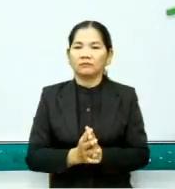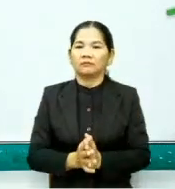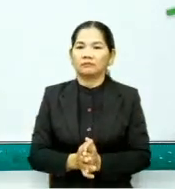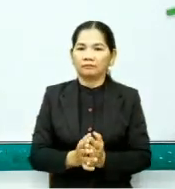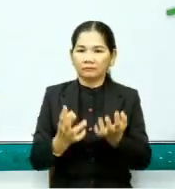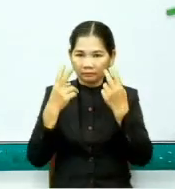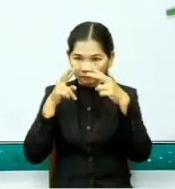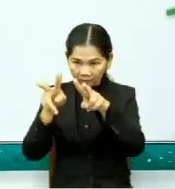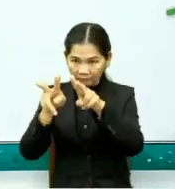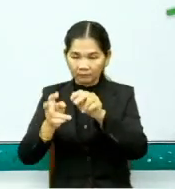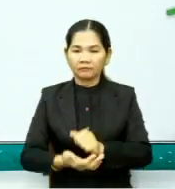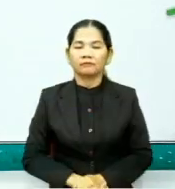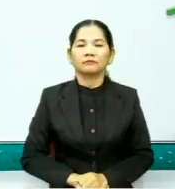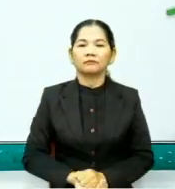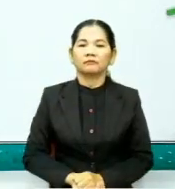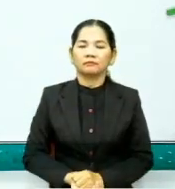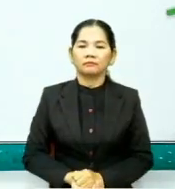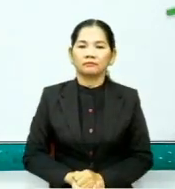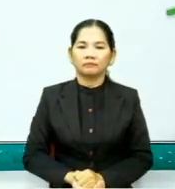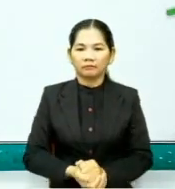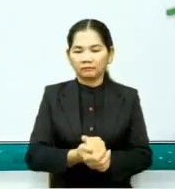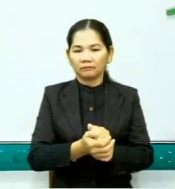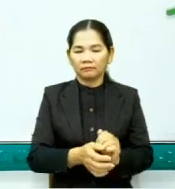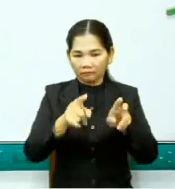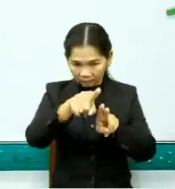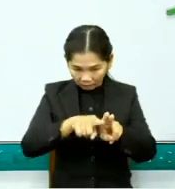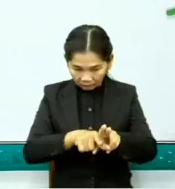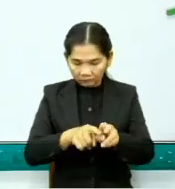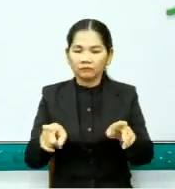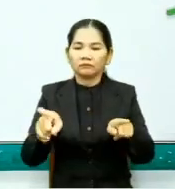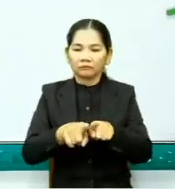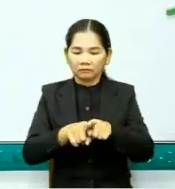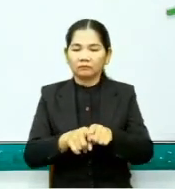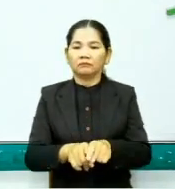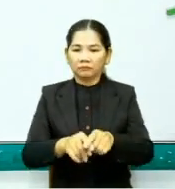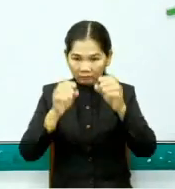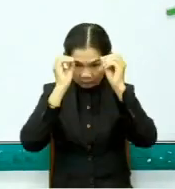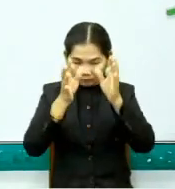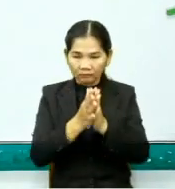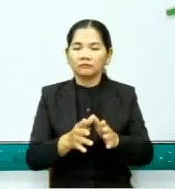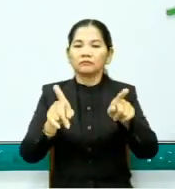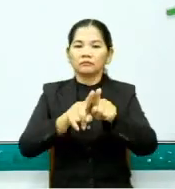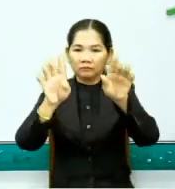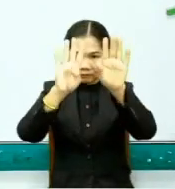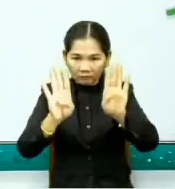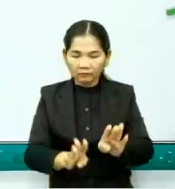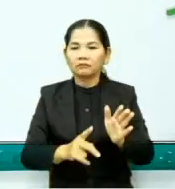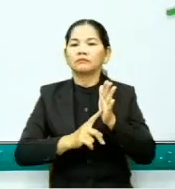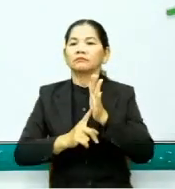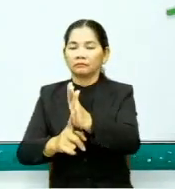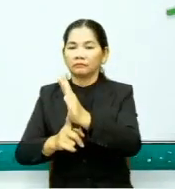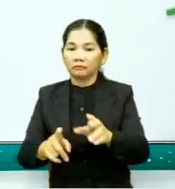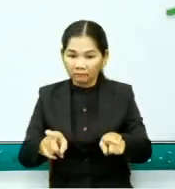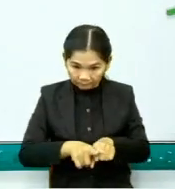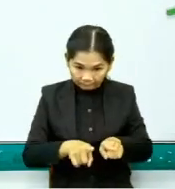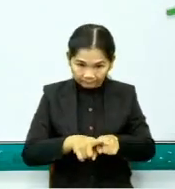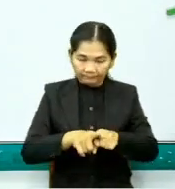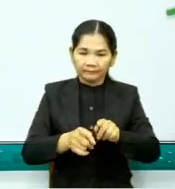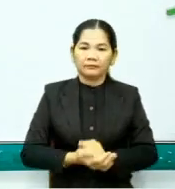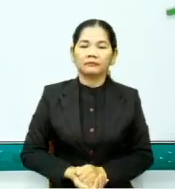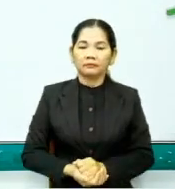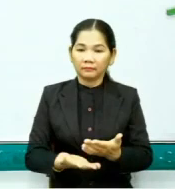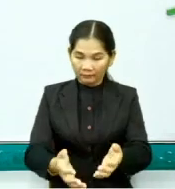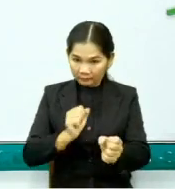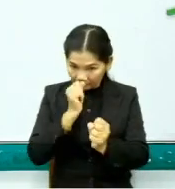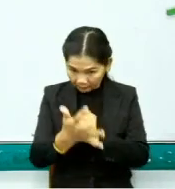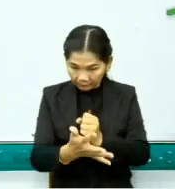nịch nà con cha hãy con cung bằng tuột khang ấy đốt nhạc rú cha cung nà lực đặc hiền bằng hàn con nà con á cha chẳng